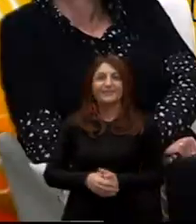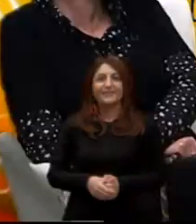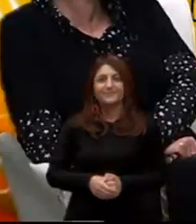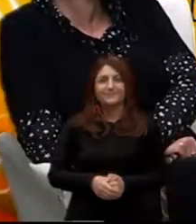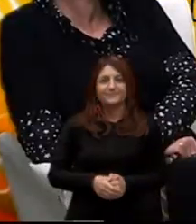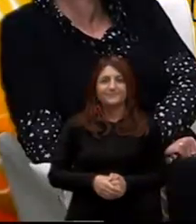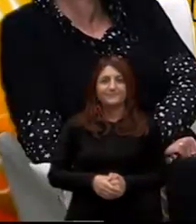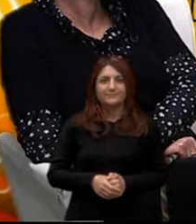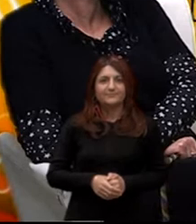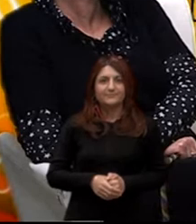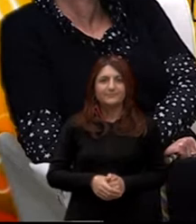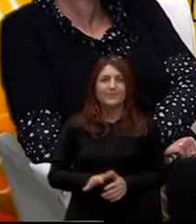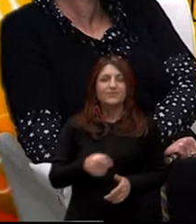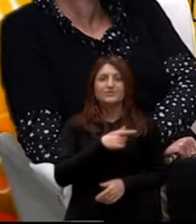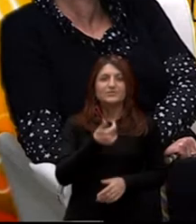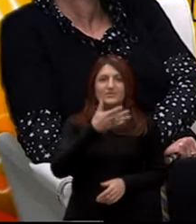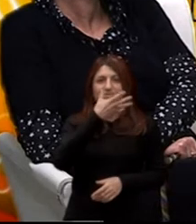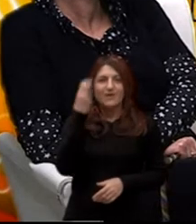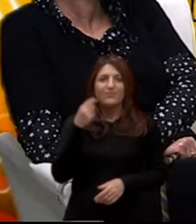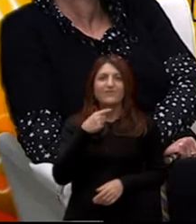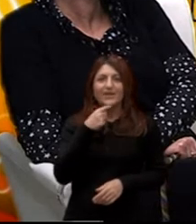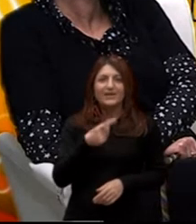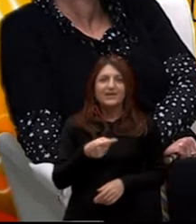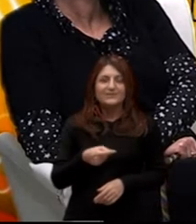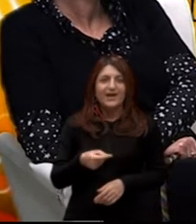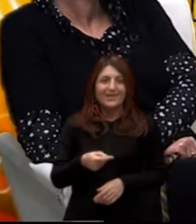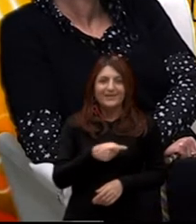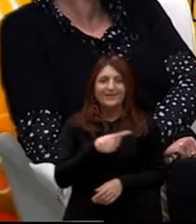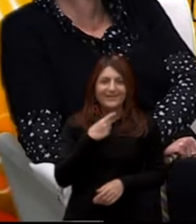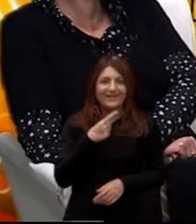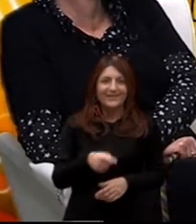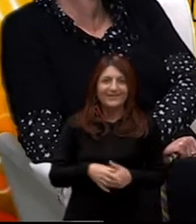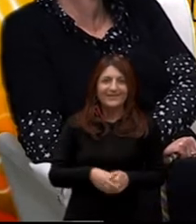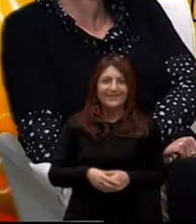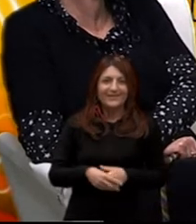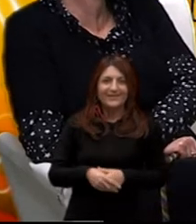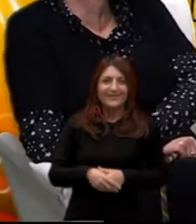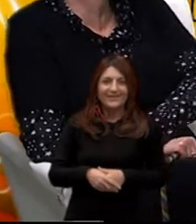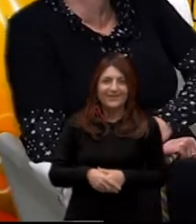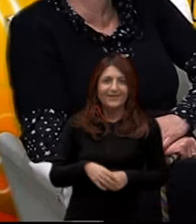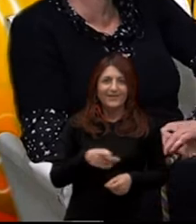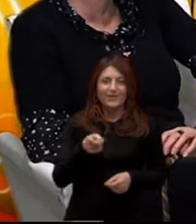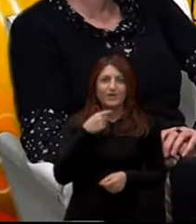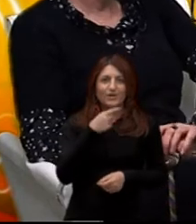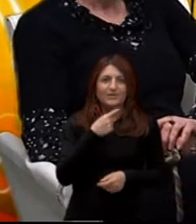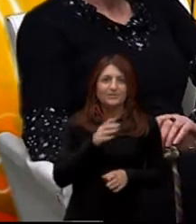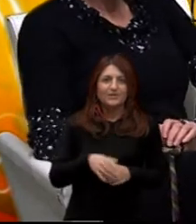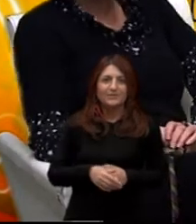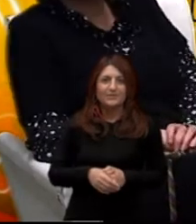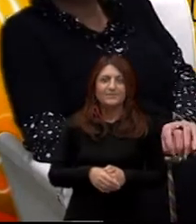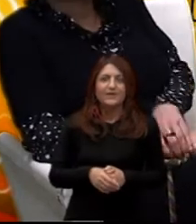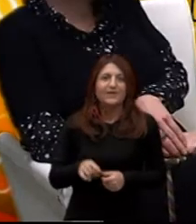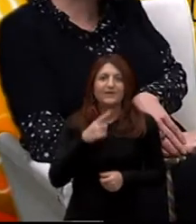samo nadovezati što je Blaženka zaboravila reći, da zapravo 90... Možda bi rekla da smo je pustili. Ej, možda, pustit ćemo mi još Blaženku pa... da kaže.